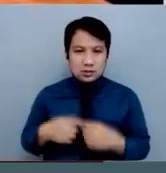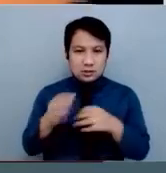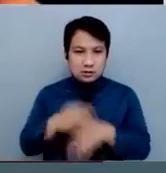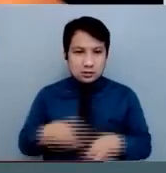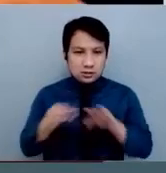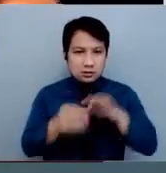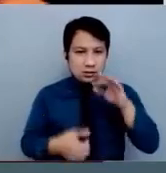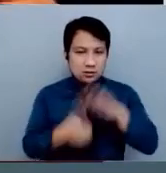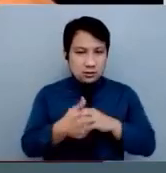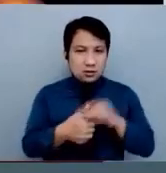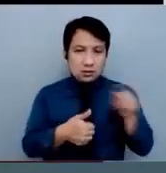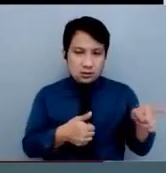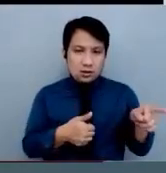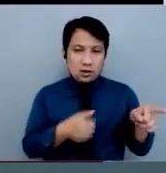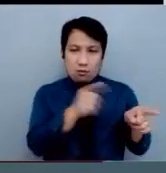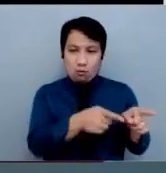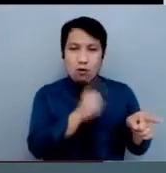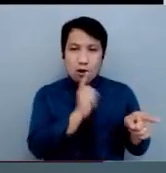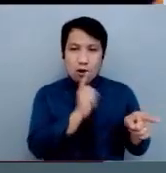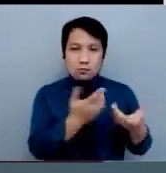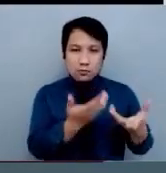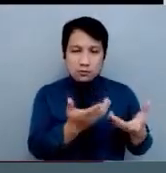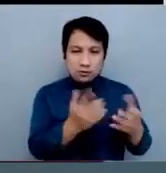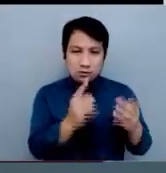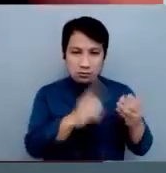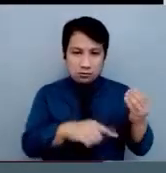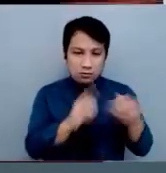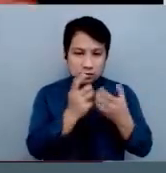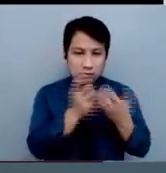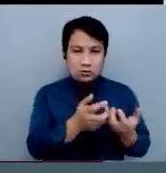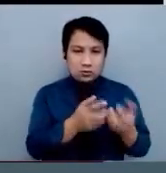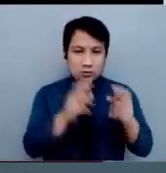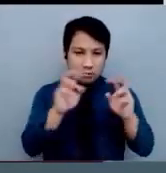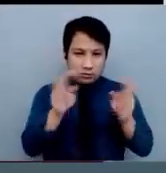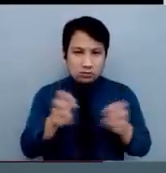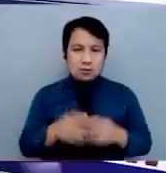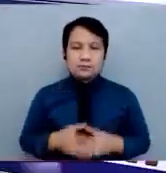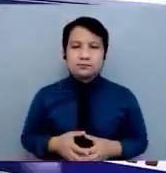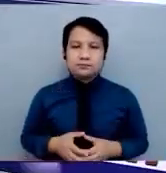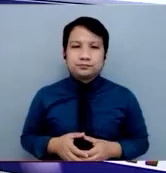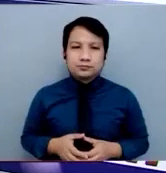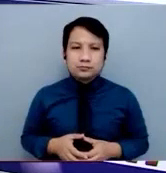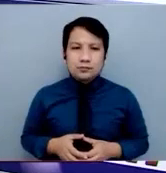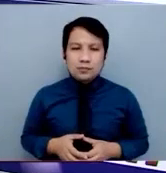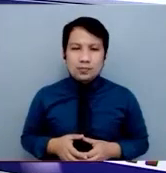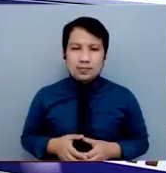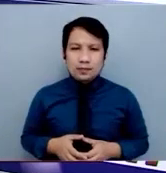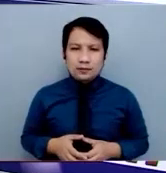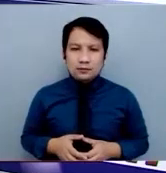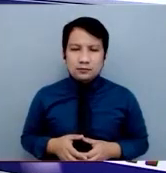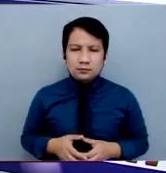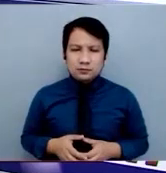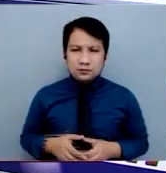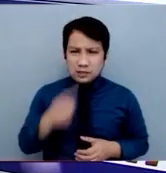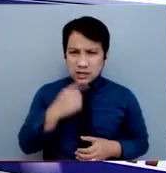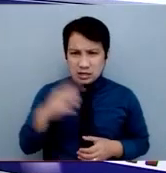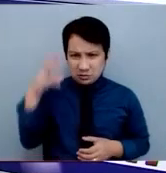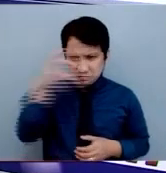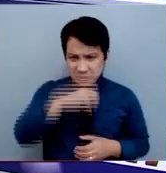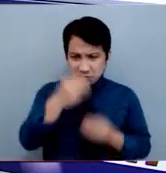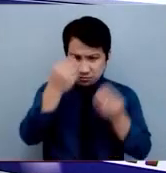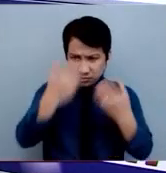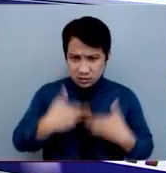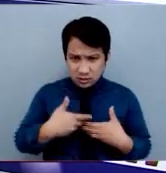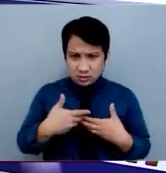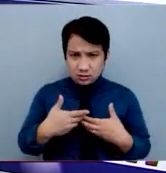ilabas yung statement ng COMELEC about this. Yes, sir. Kaya yun yung nangyari. Mr. Art, can you give us the context of the